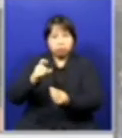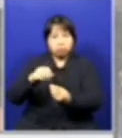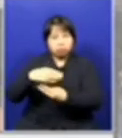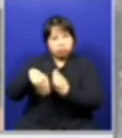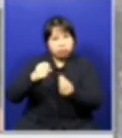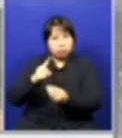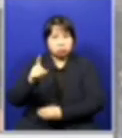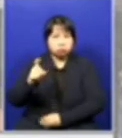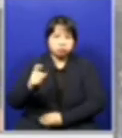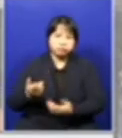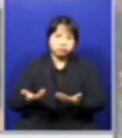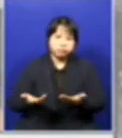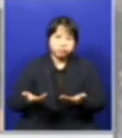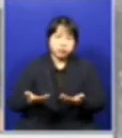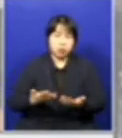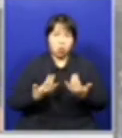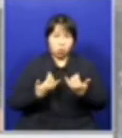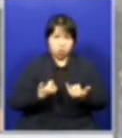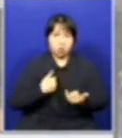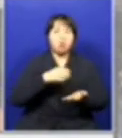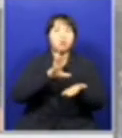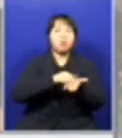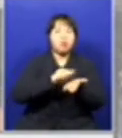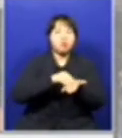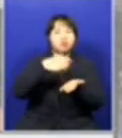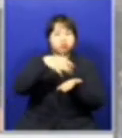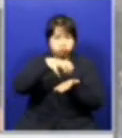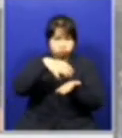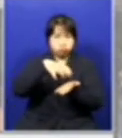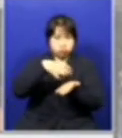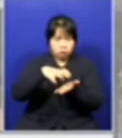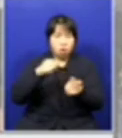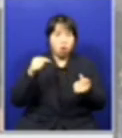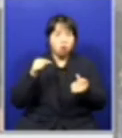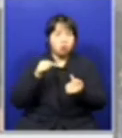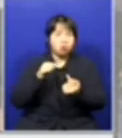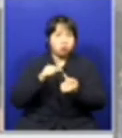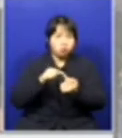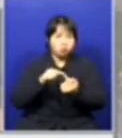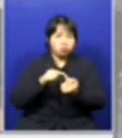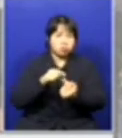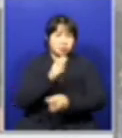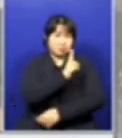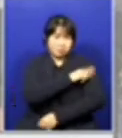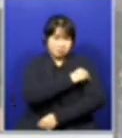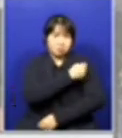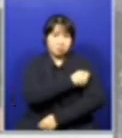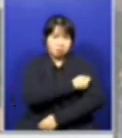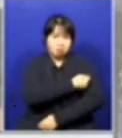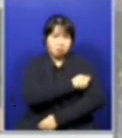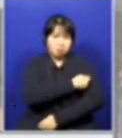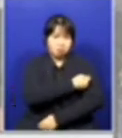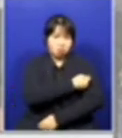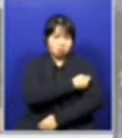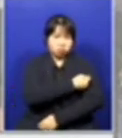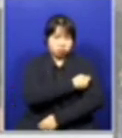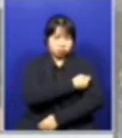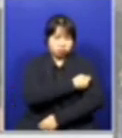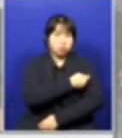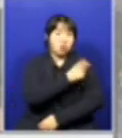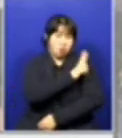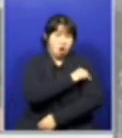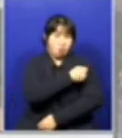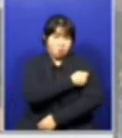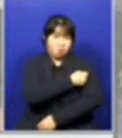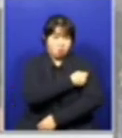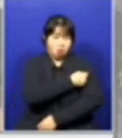ราะฉะนั้นวันนี้ผมมีข้อมูลจากการแถลงของนายแพทย์เกียรติภูมิวงศ์ลกิ